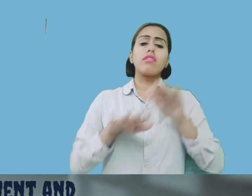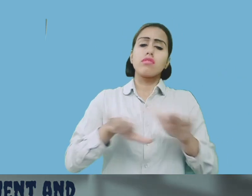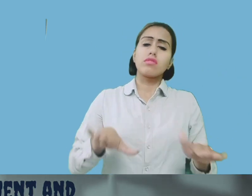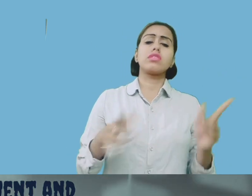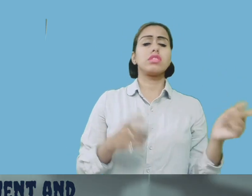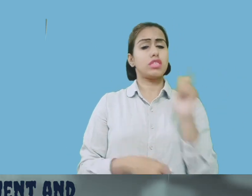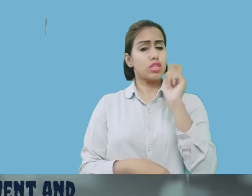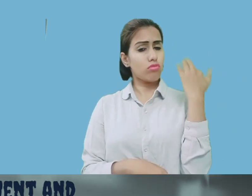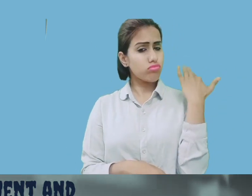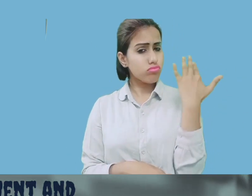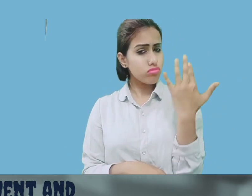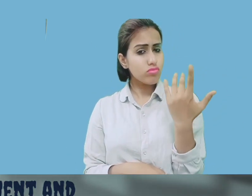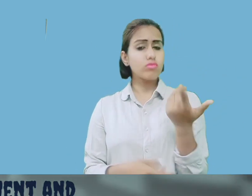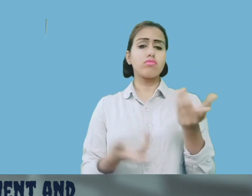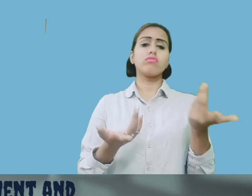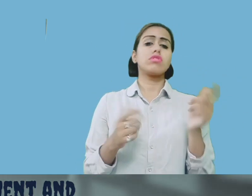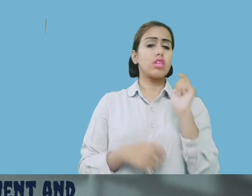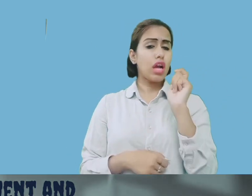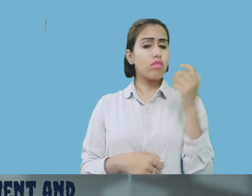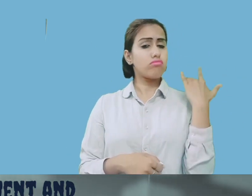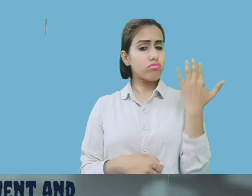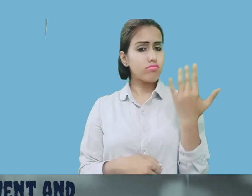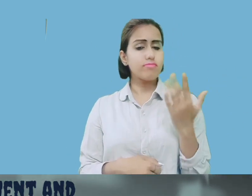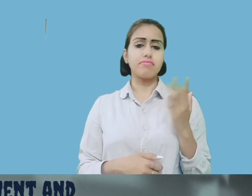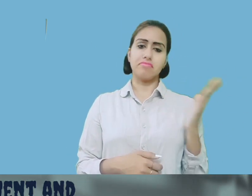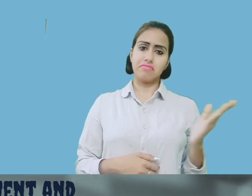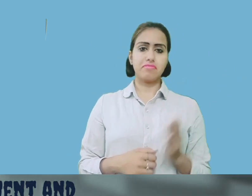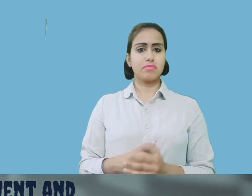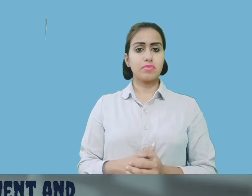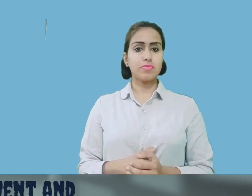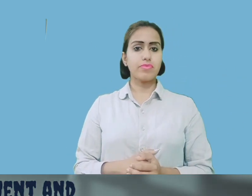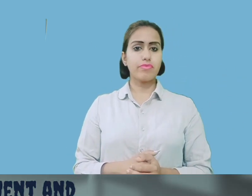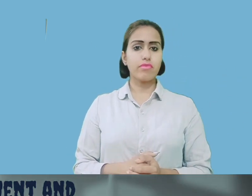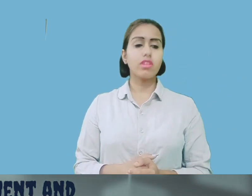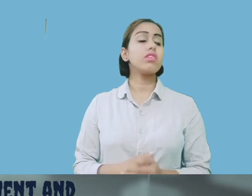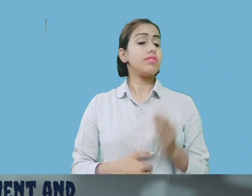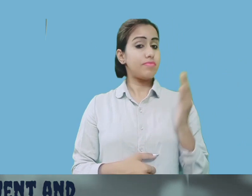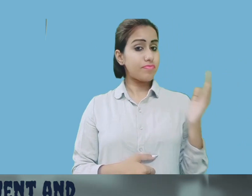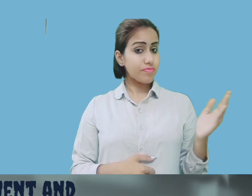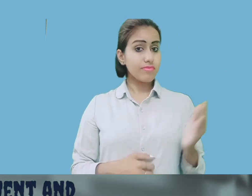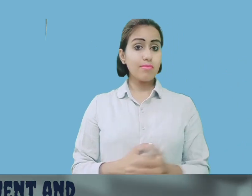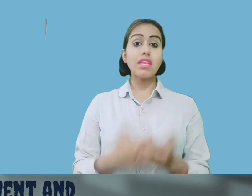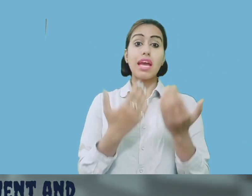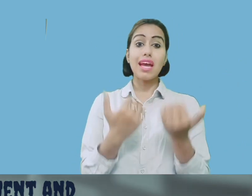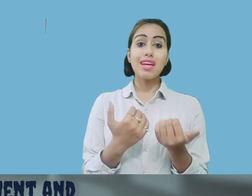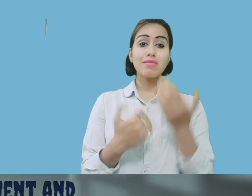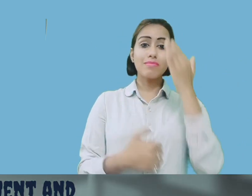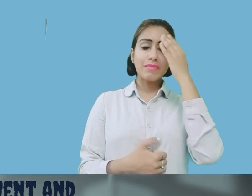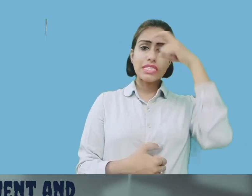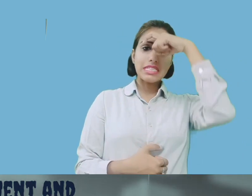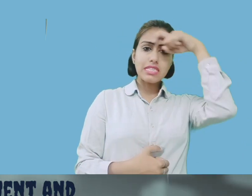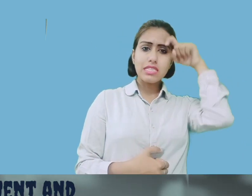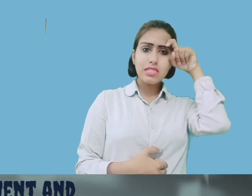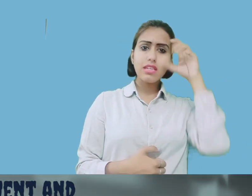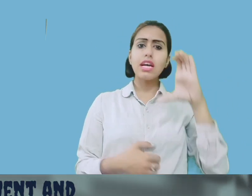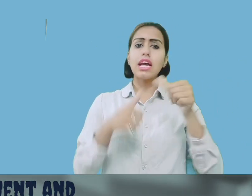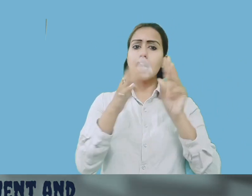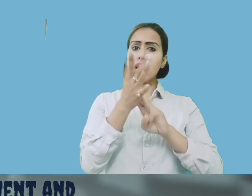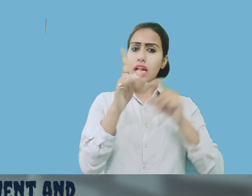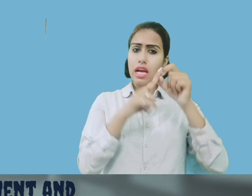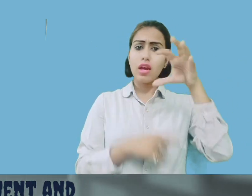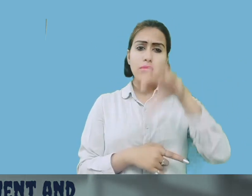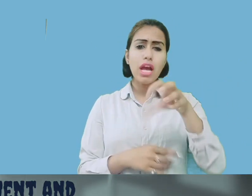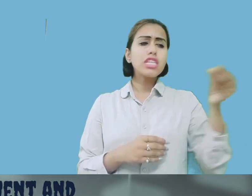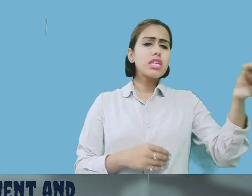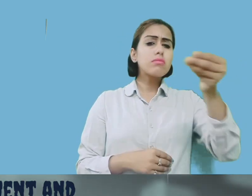लिए एक स्पेशल क्लासेस निःशुल्क चला रही हैं और कई बच्चे सीख भी रहे हैं। और इनका एक उद्देश्य है कि यहाँ